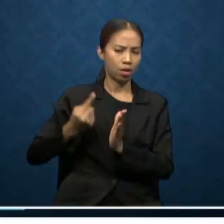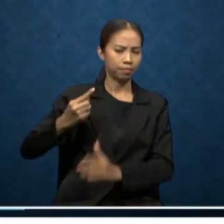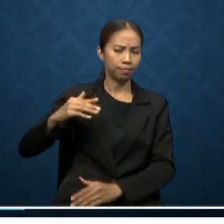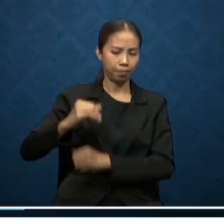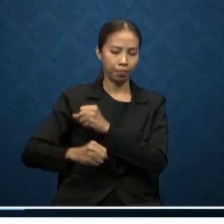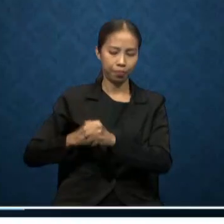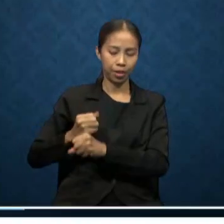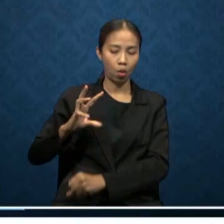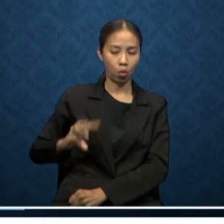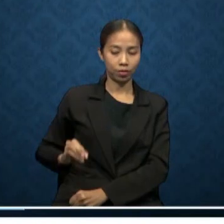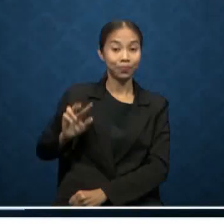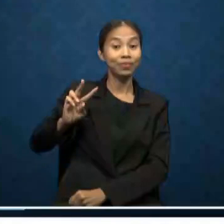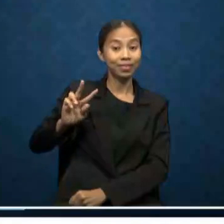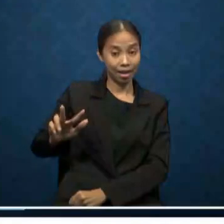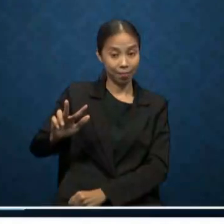2963